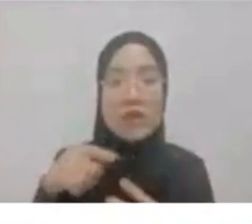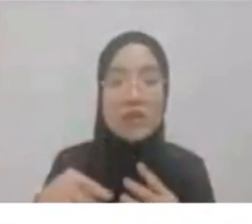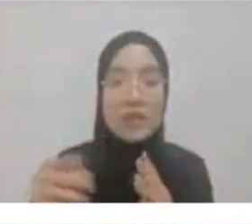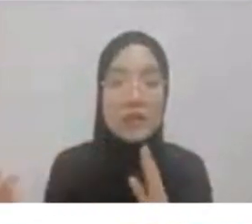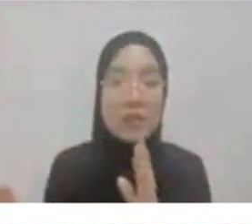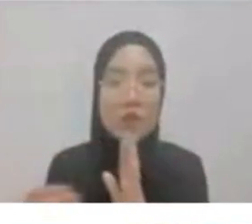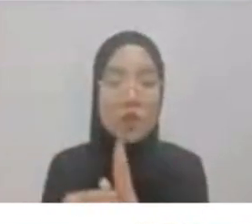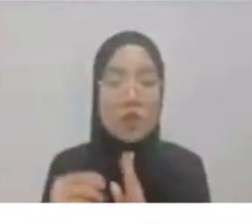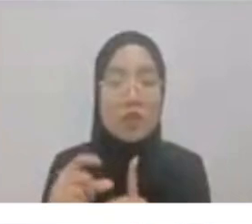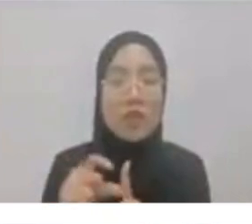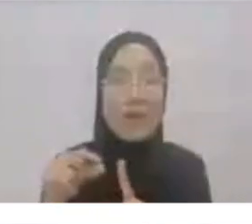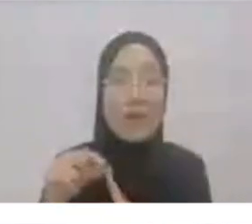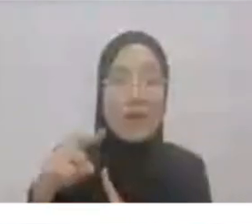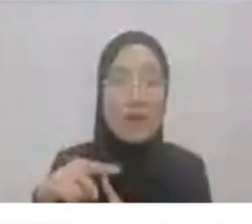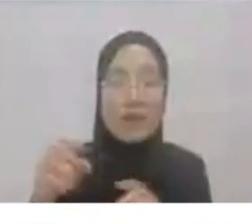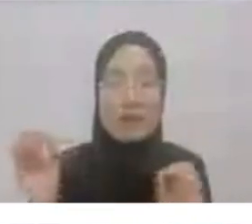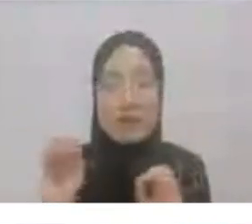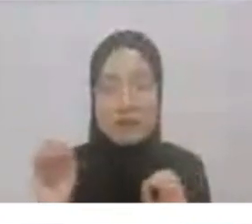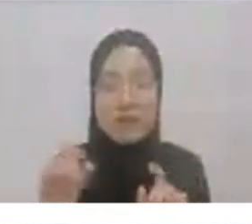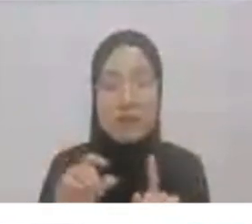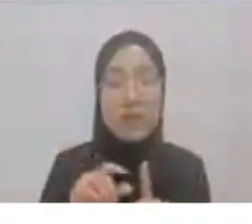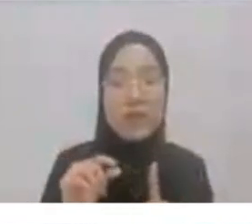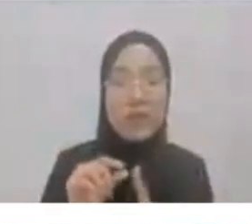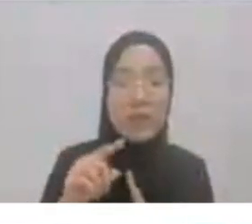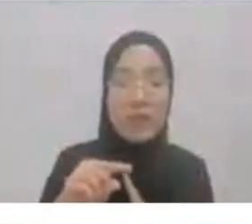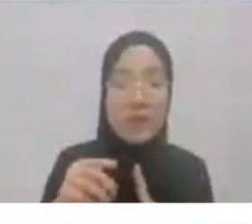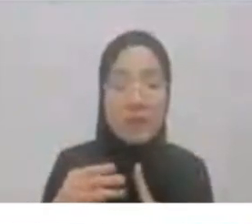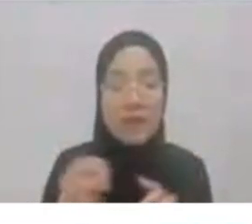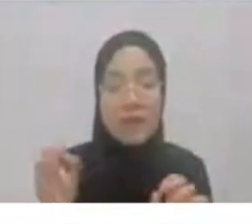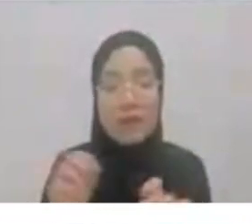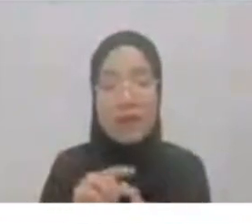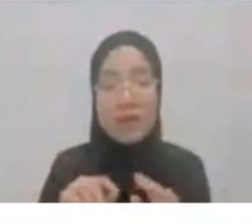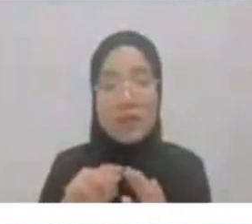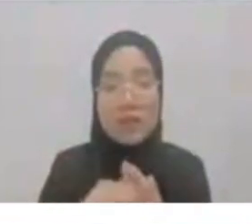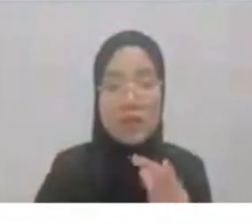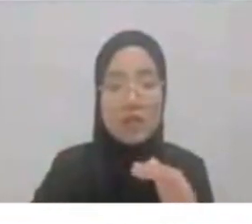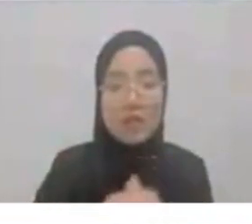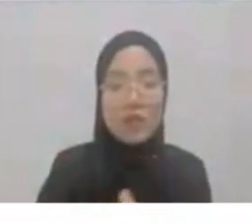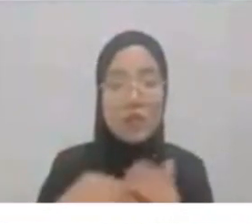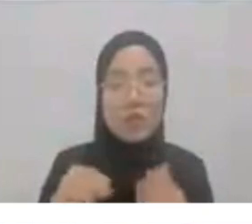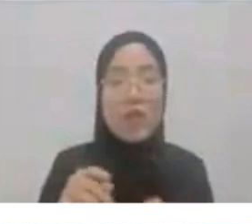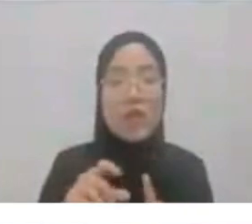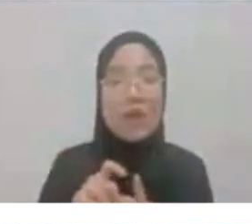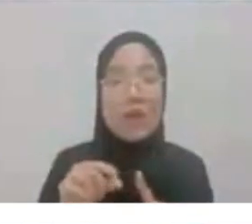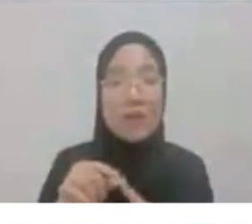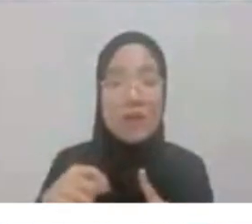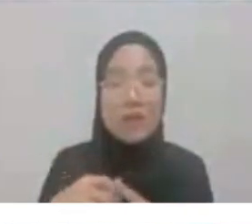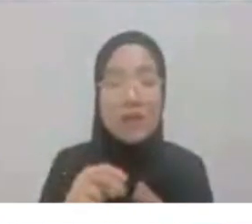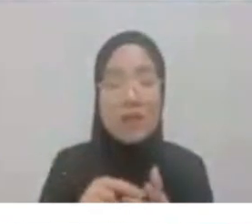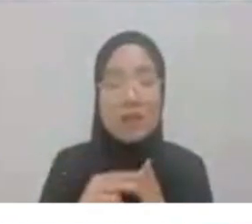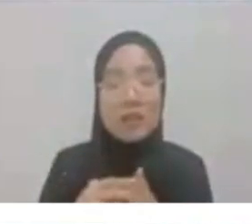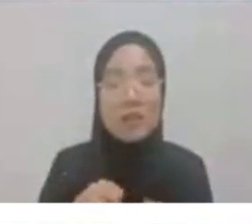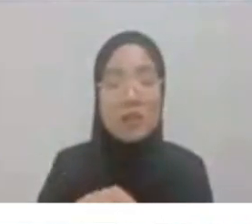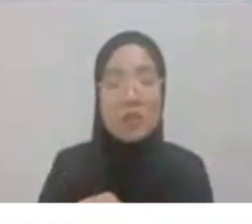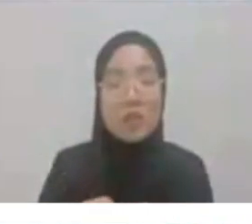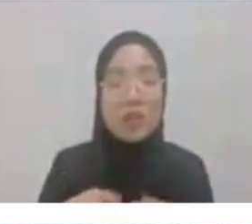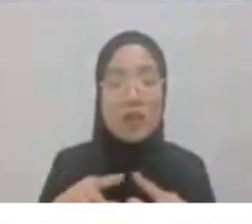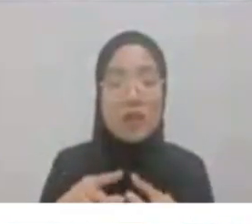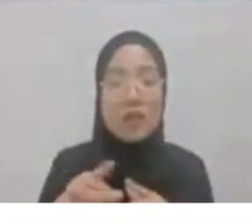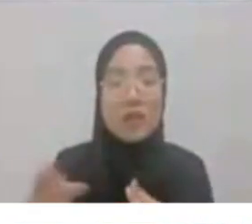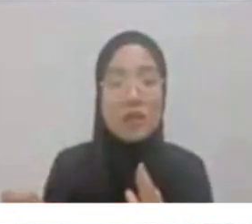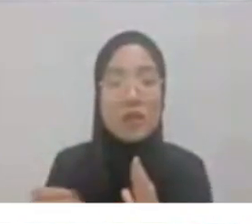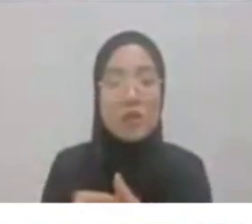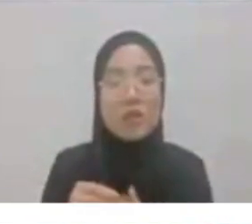dptb tetapi memenuhi syarat sebagai pemilih pemilih khusus memiliki hak untuk memberikan suara pada TPS yang sesuai dengan alamat yang tercantum dalam dokumen